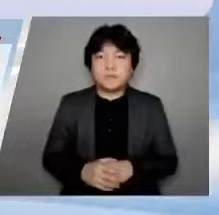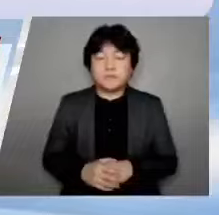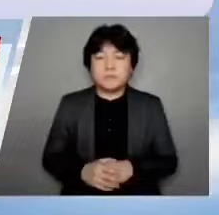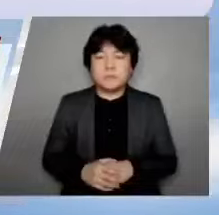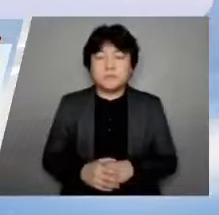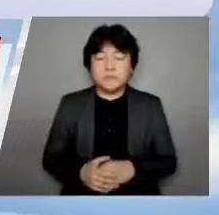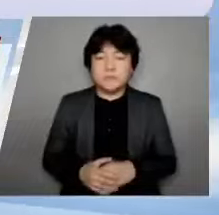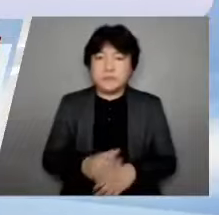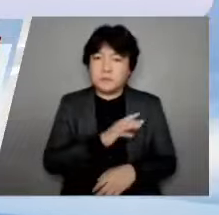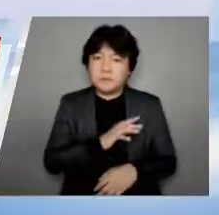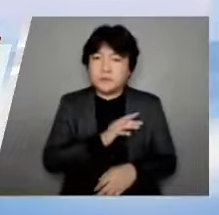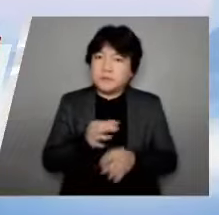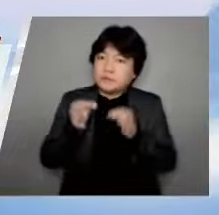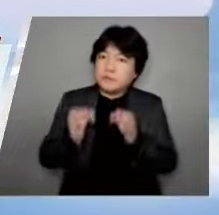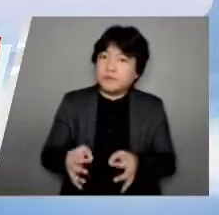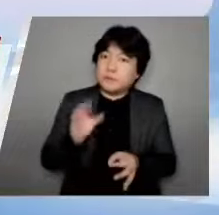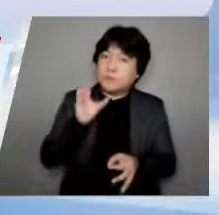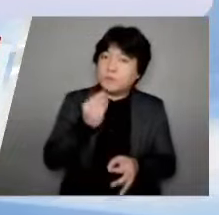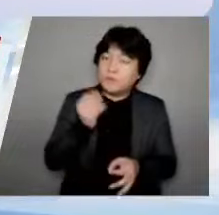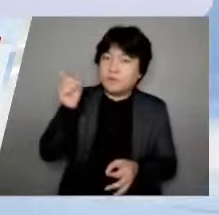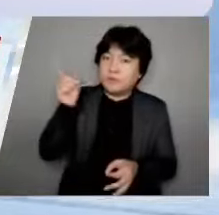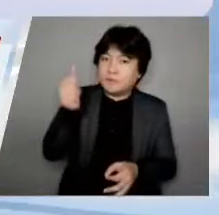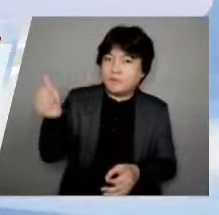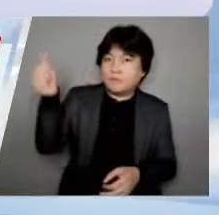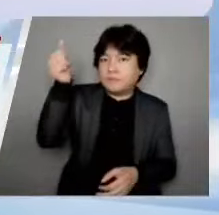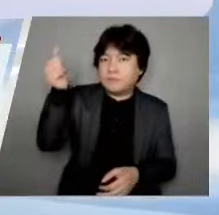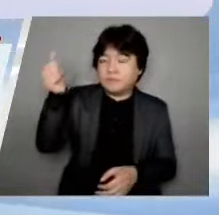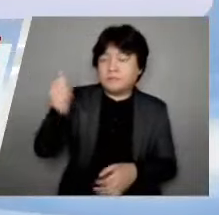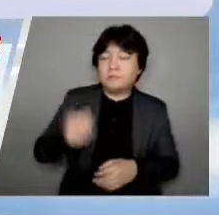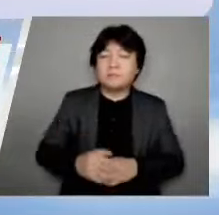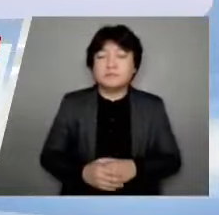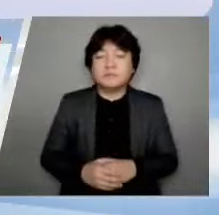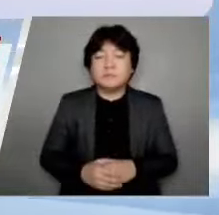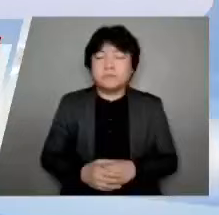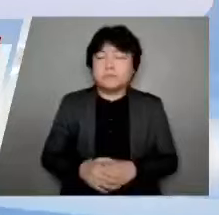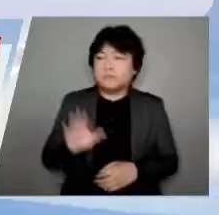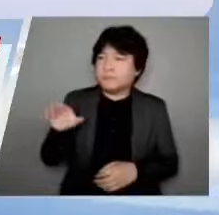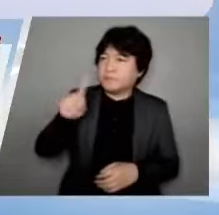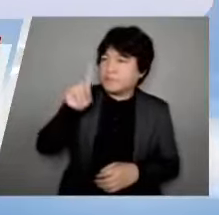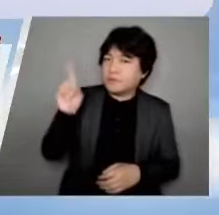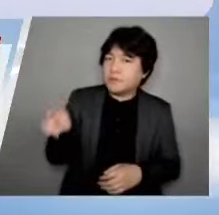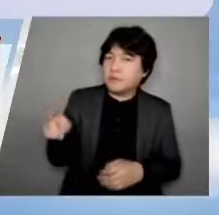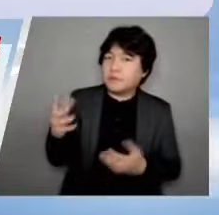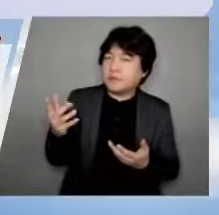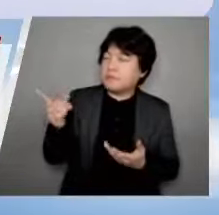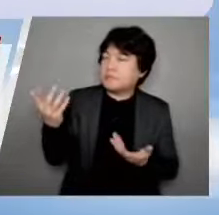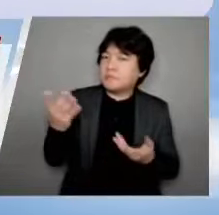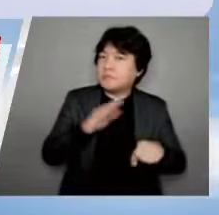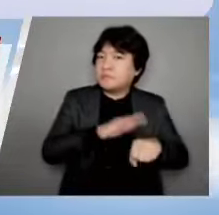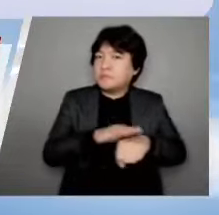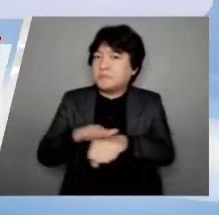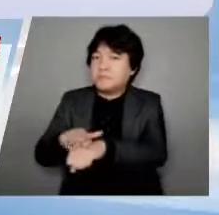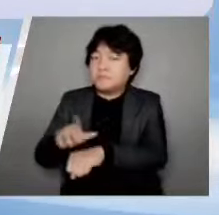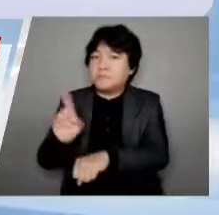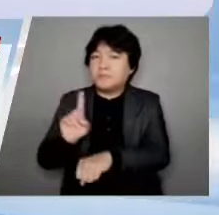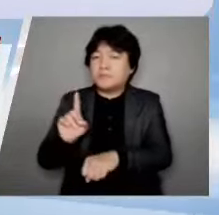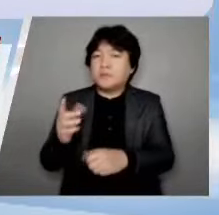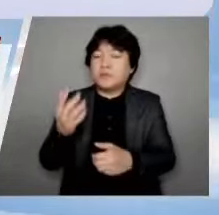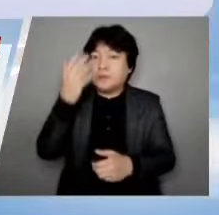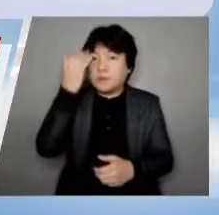po ng mga kinaukulan. Mm-hmm. Director, panghuli na lamang, baka meron po kayong paalala sa ating mga kababayan. Although palabas na nga